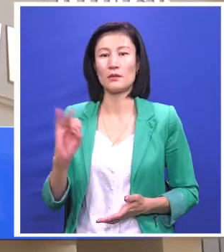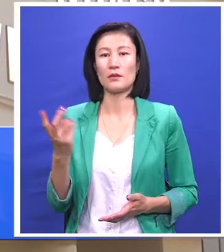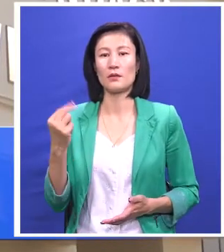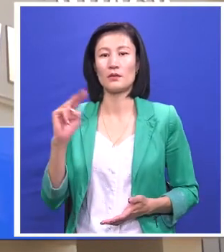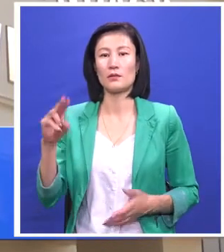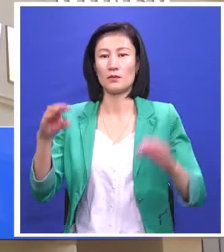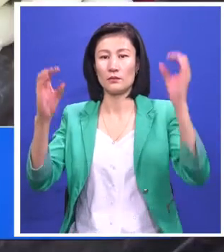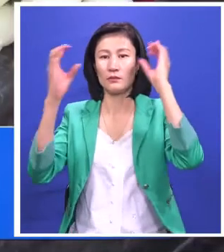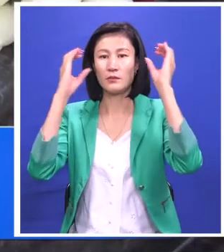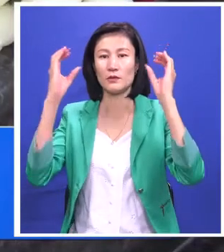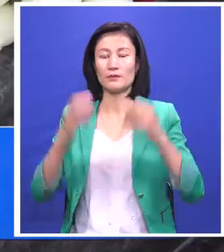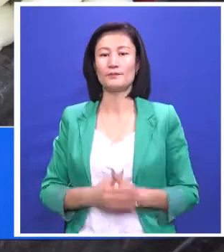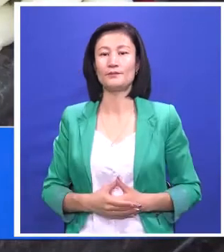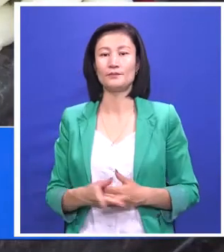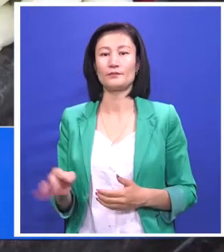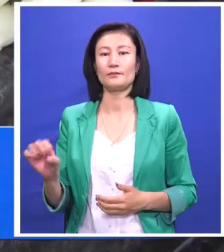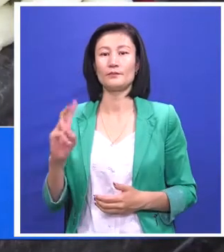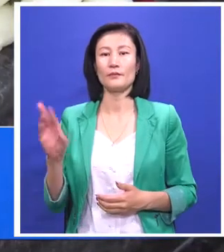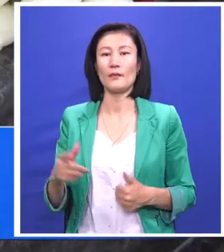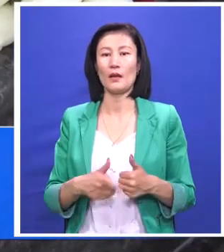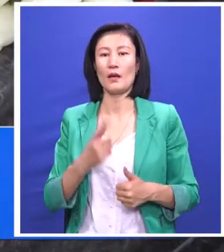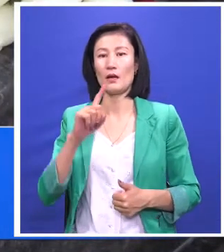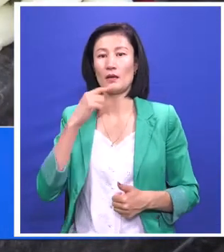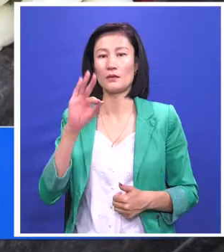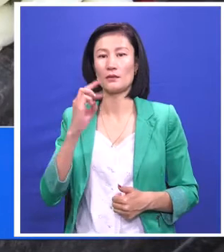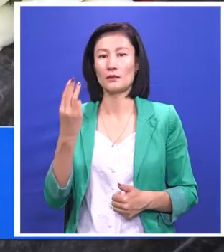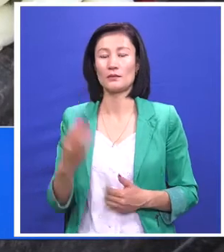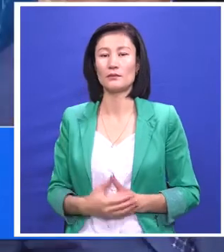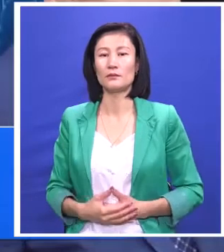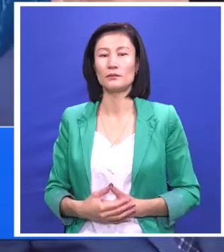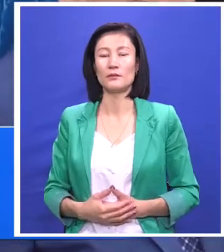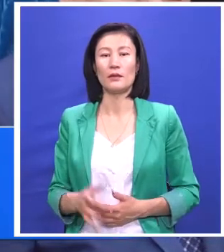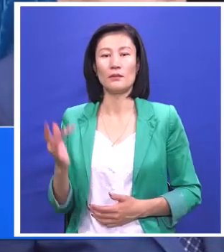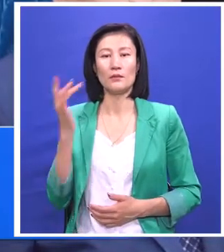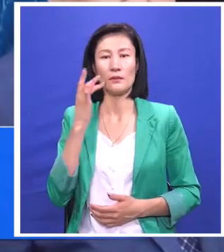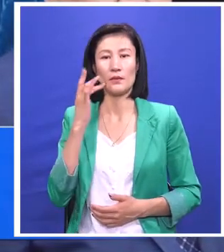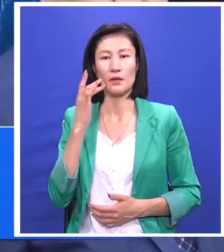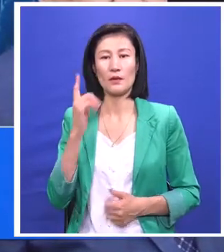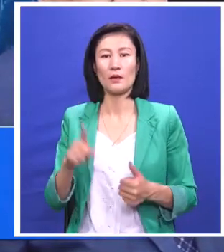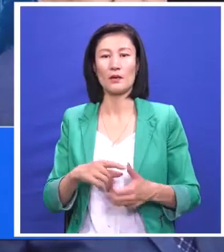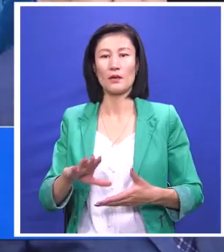Достығы Университеті тұрғанда Әбдімұса Қуатбековтің атына берілген ескерткіштегі есім мәңгі